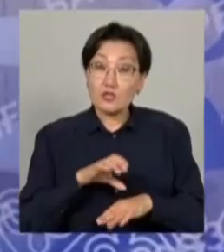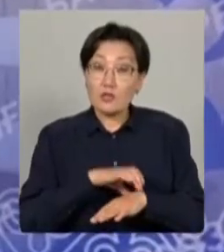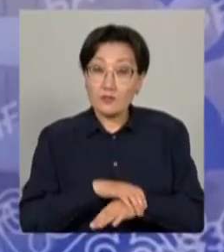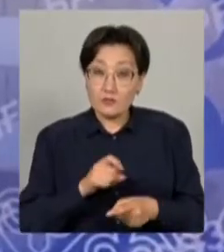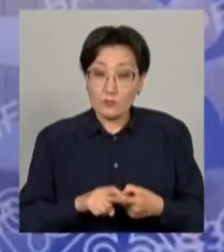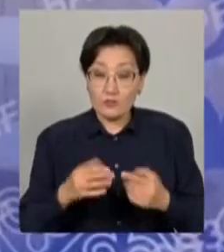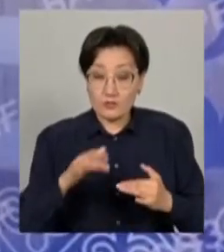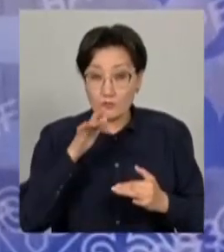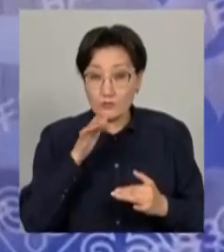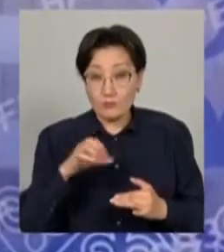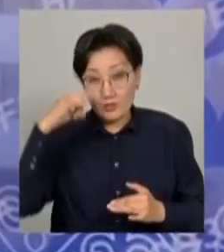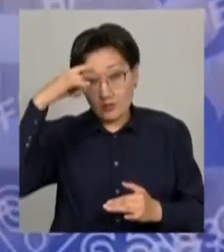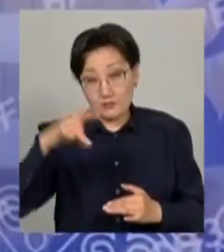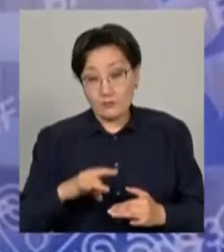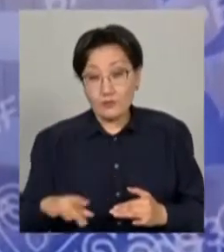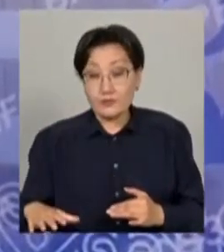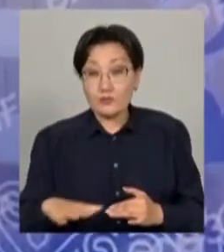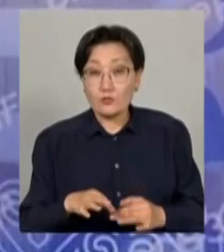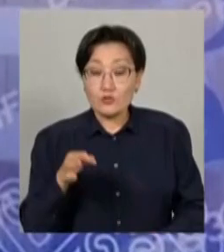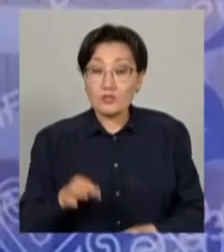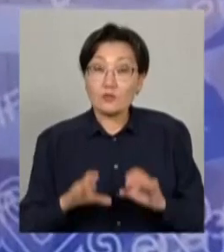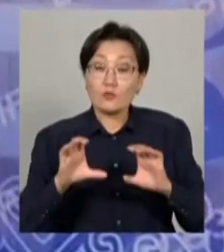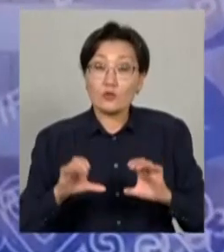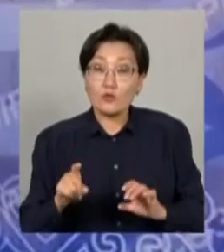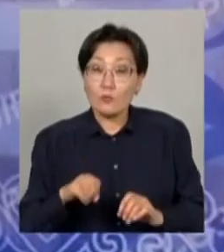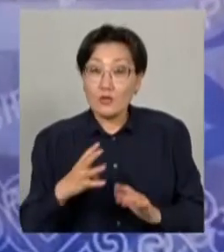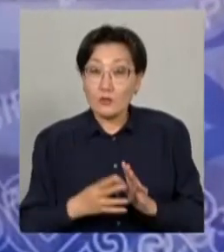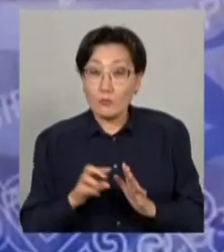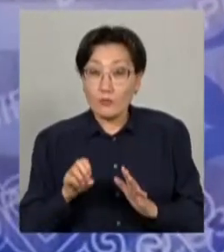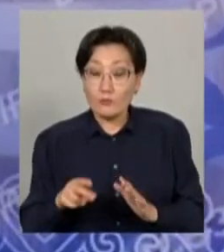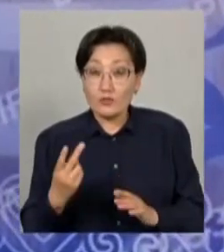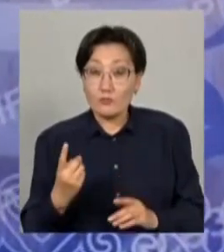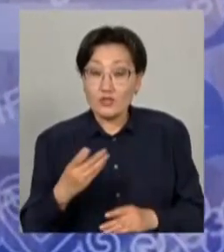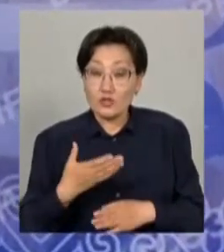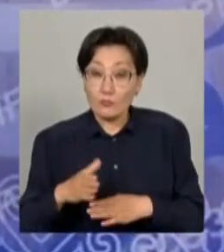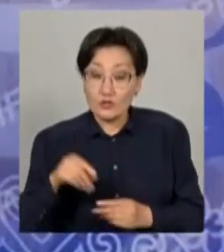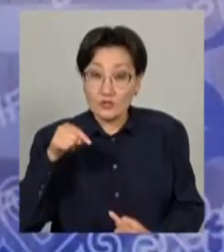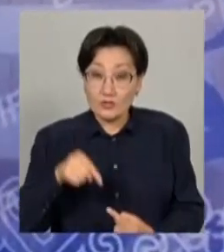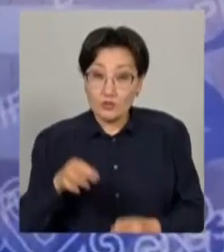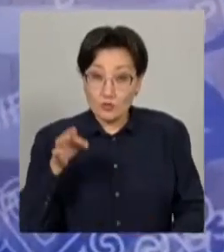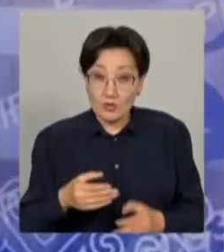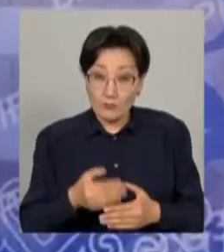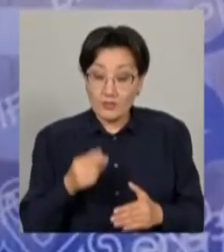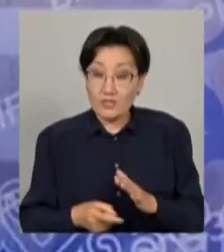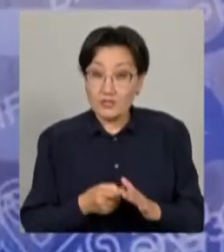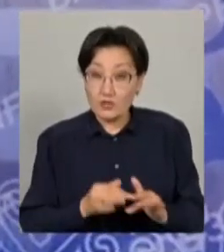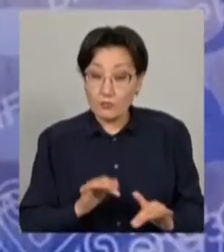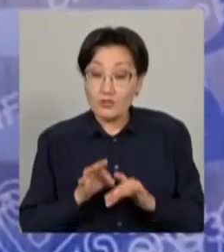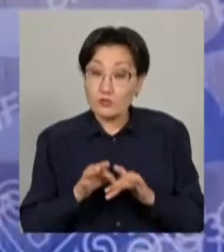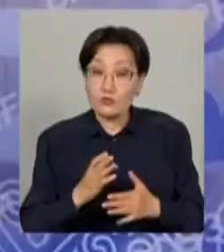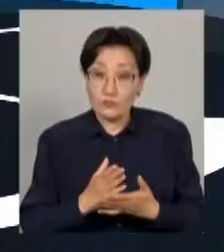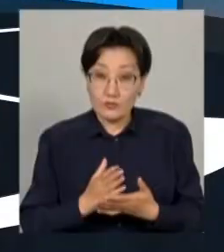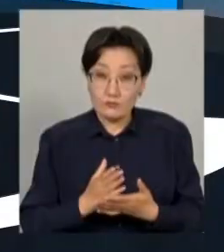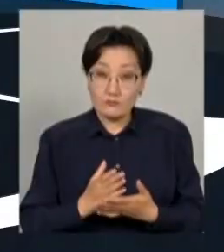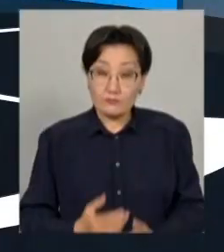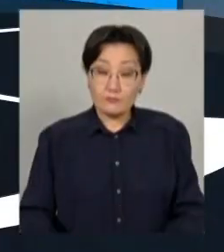бойынша қазіргі уақытта Қазақстан Республикасы қылмыстық кодексінің 119 бабының 1-ші бөлігі бойынша сотқа дейінгі тергеу амалдары жүргізілуде.